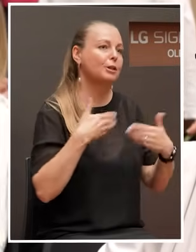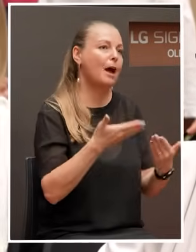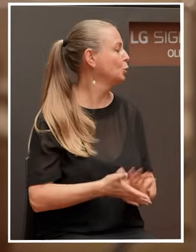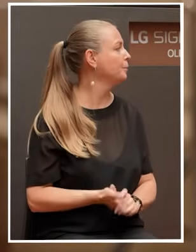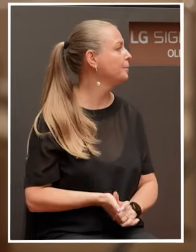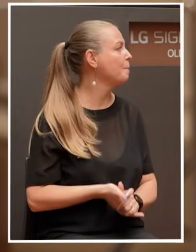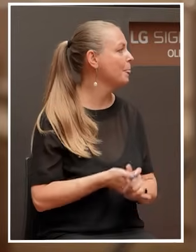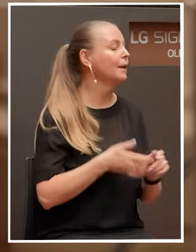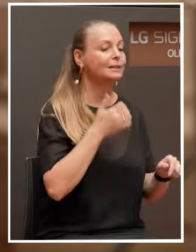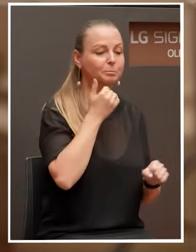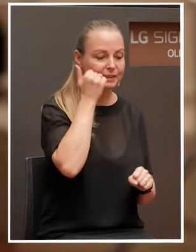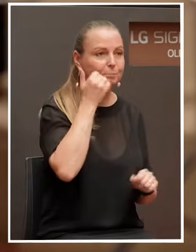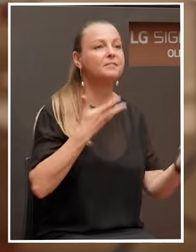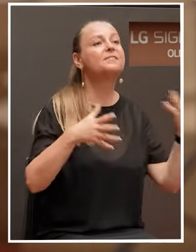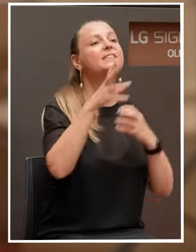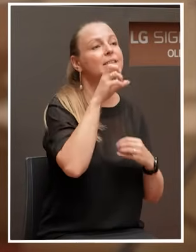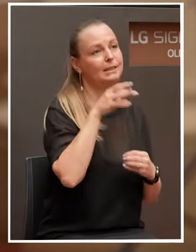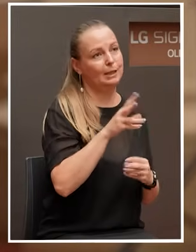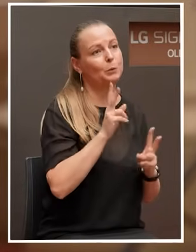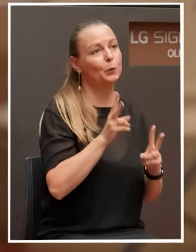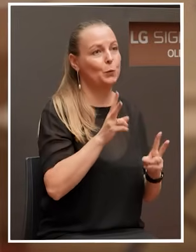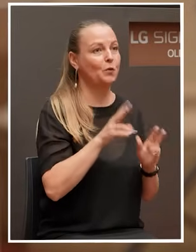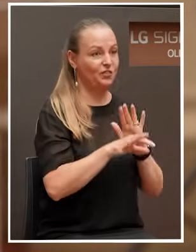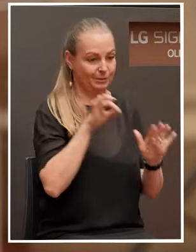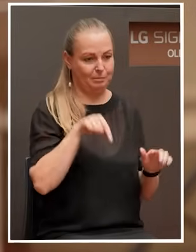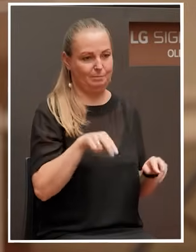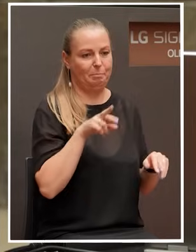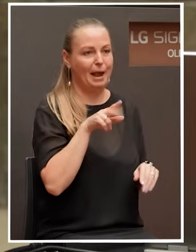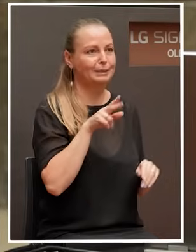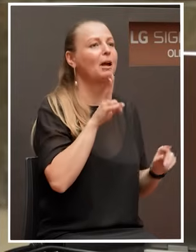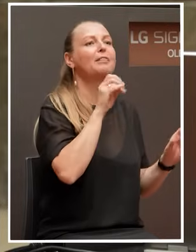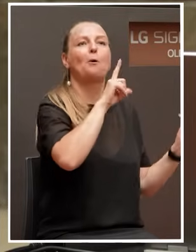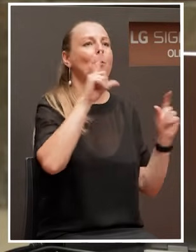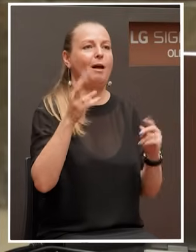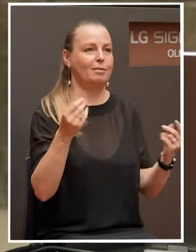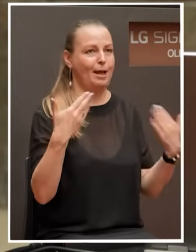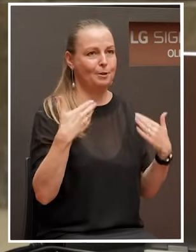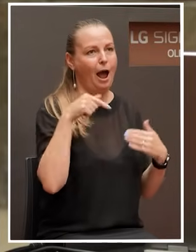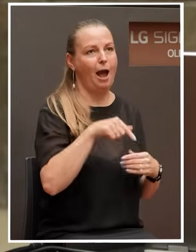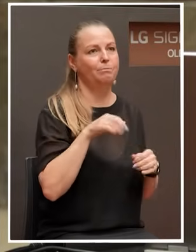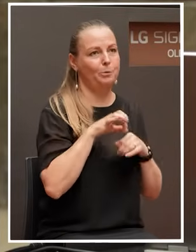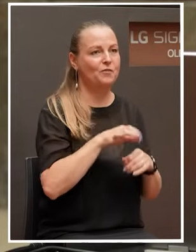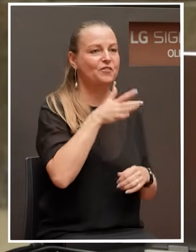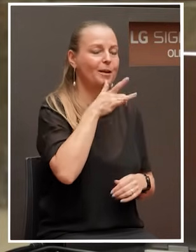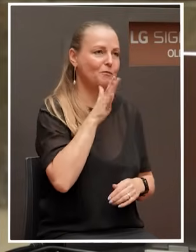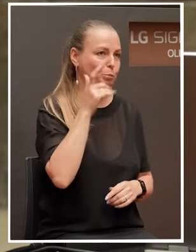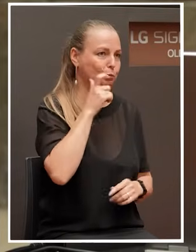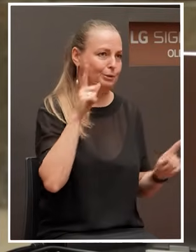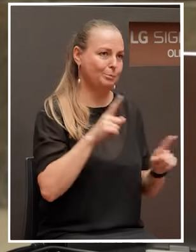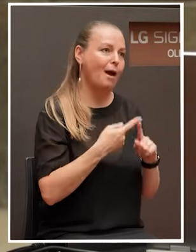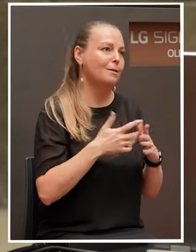вечера. Спасибо всем, кто выбрал вечер пятницы не на даче, а в Пушкинском музее. Большая